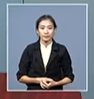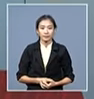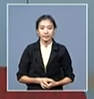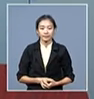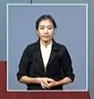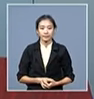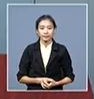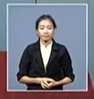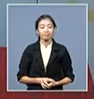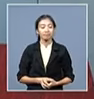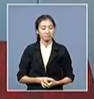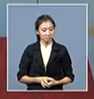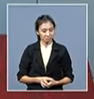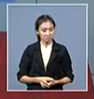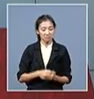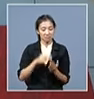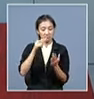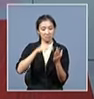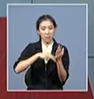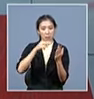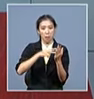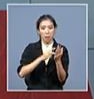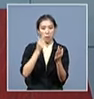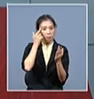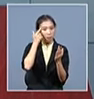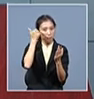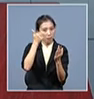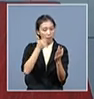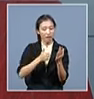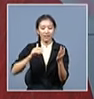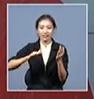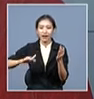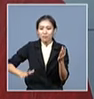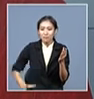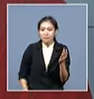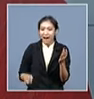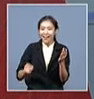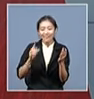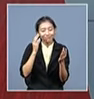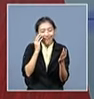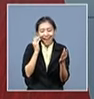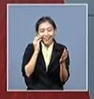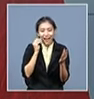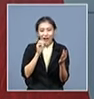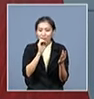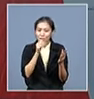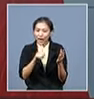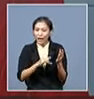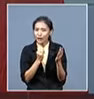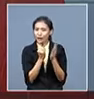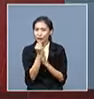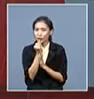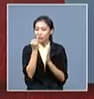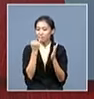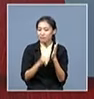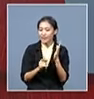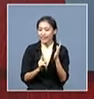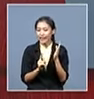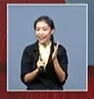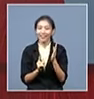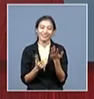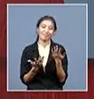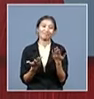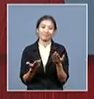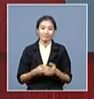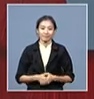่อ่านเก่งนะคะแล้วก็น้องหมาก็น่ารักด้วยแต่ว่าพอดีพูดไม่ค่อยรู้เรื่องนะคะเลยบอกไม่ได้อ่านไม่รู้เรื่องเลยมาต่อกันที่